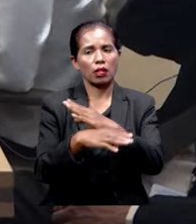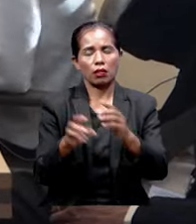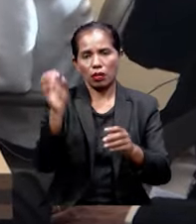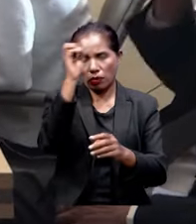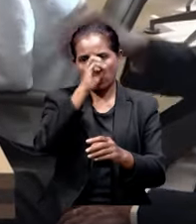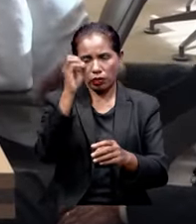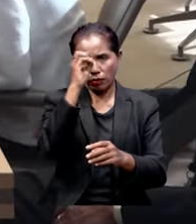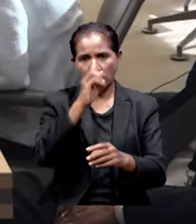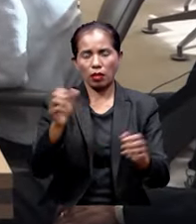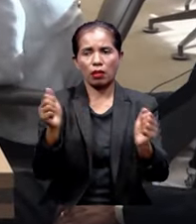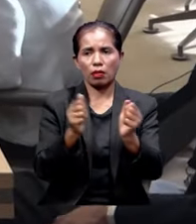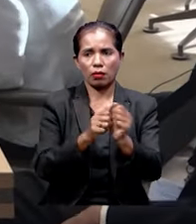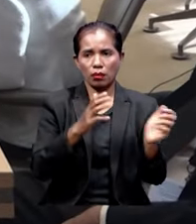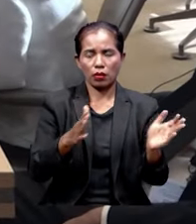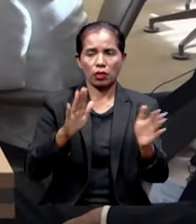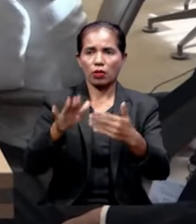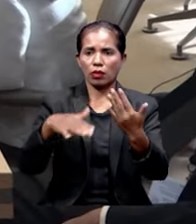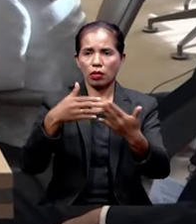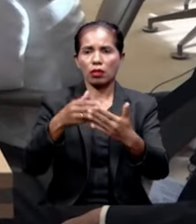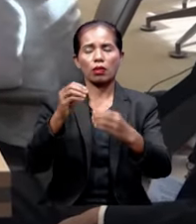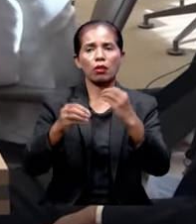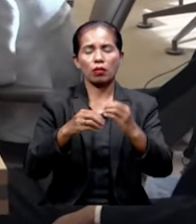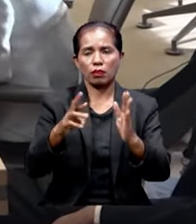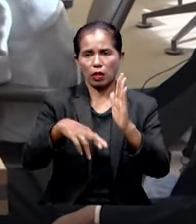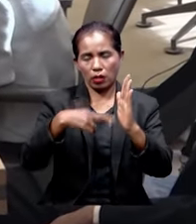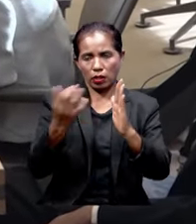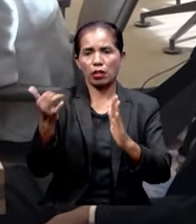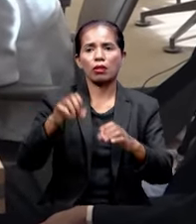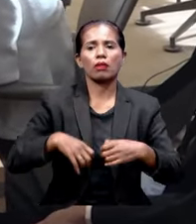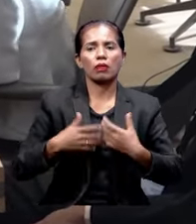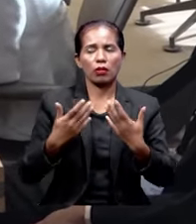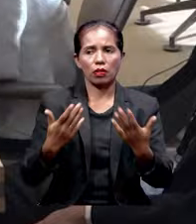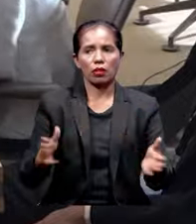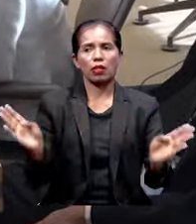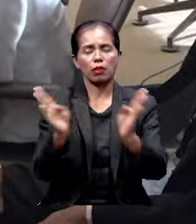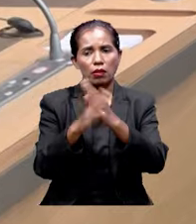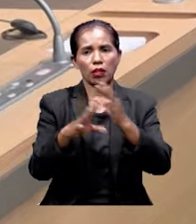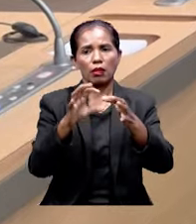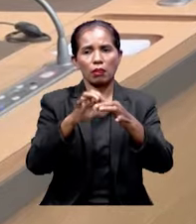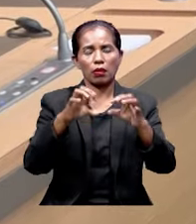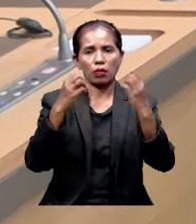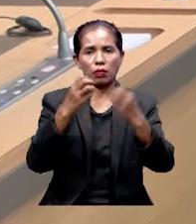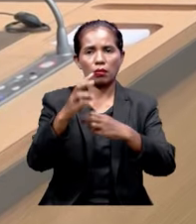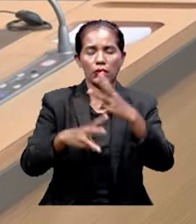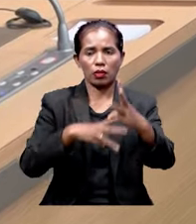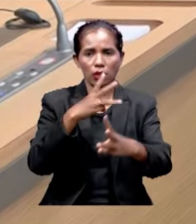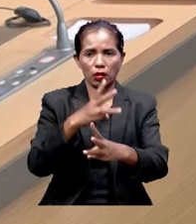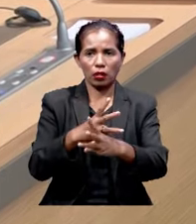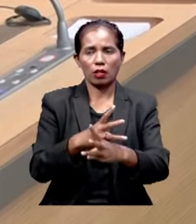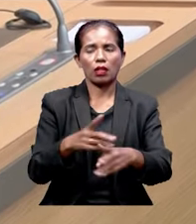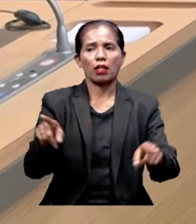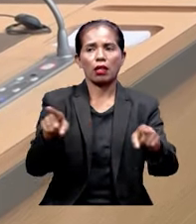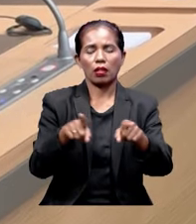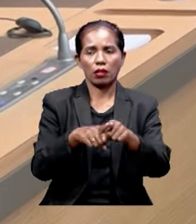observador hodi akompanya prosesu tomak kona barekizitu sira atu oinsa atu sai nudar membro Organizasaun Mundial Komérsiu nyang